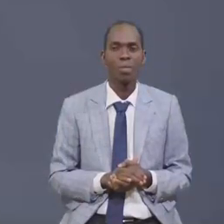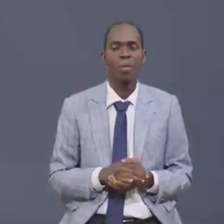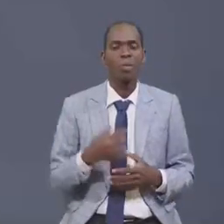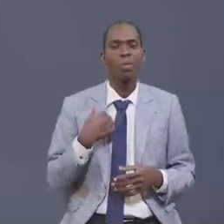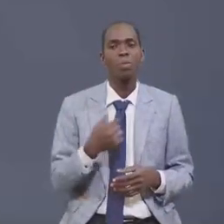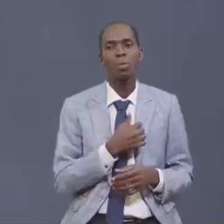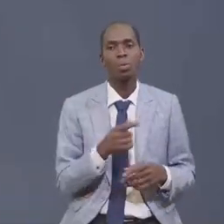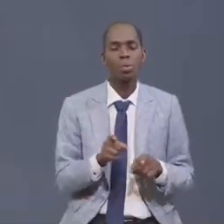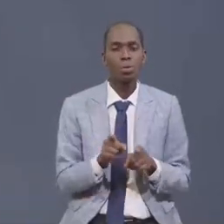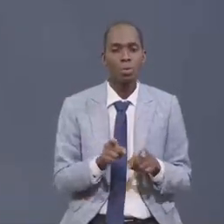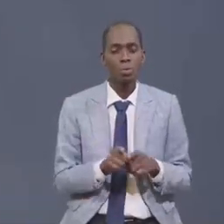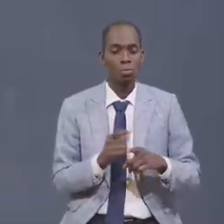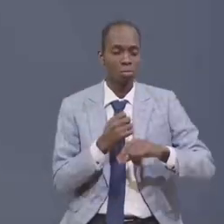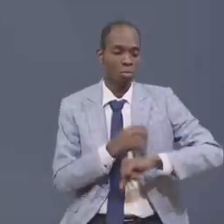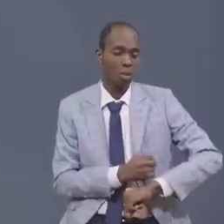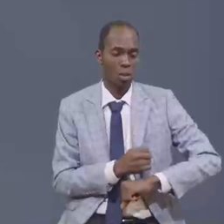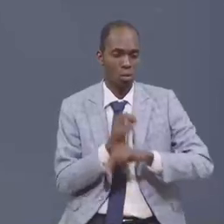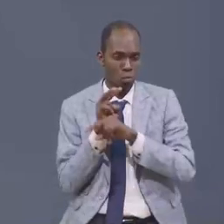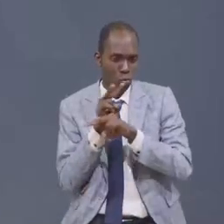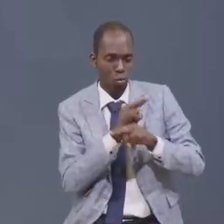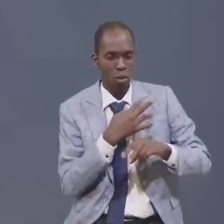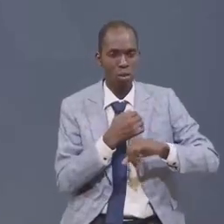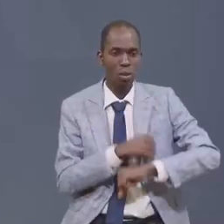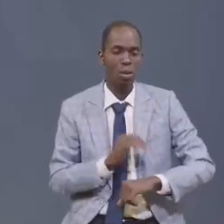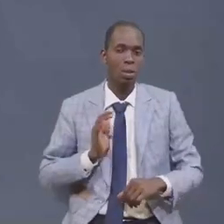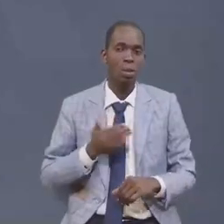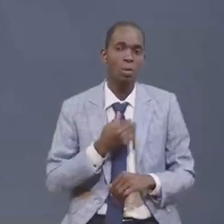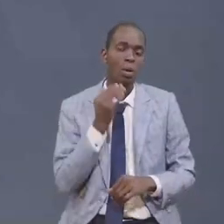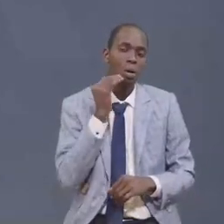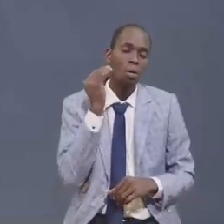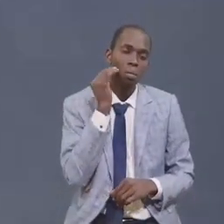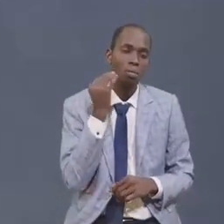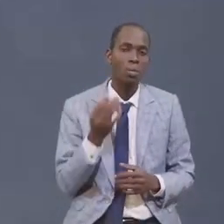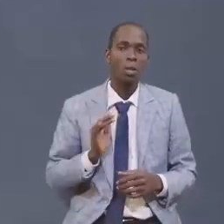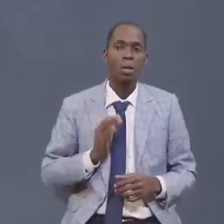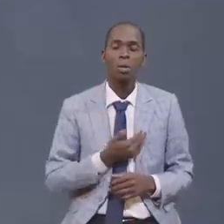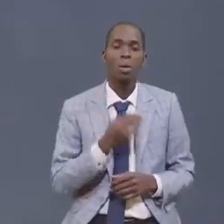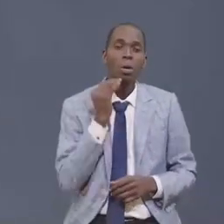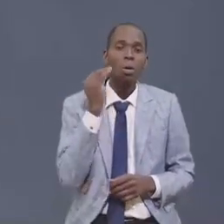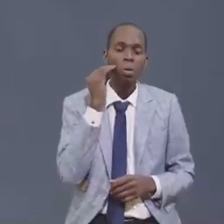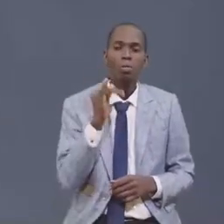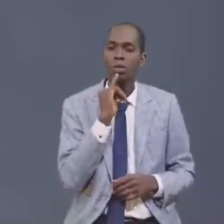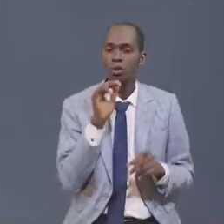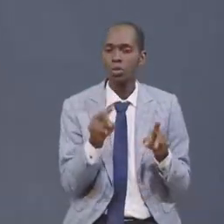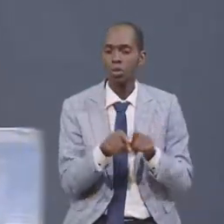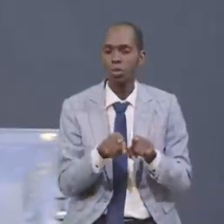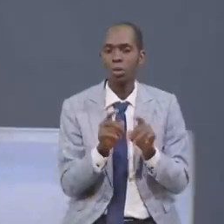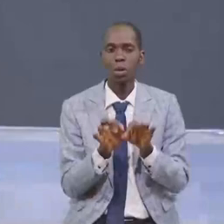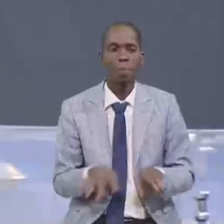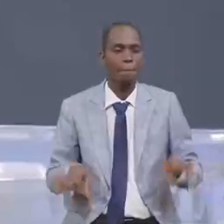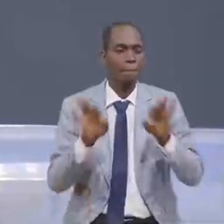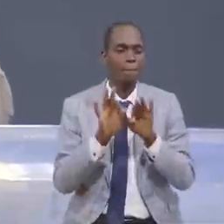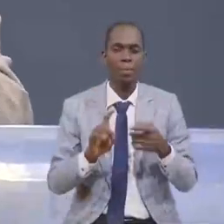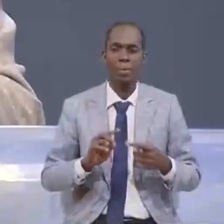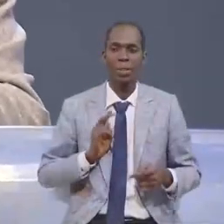Nous veillons sur nos foyers. Nos foyers nous sont très importants.